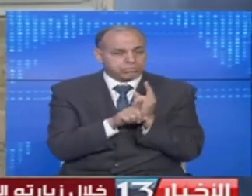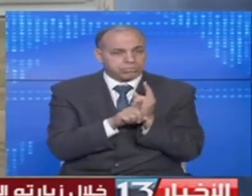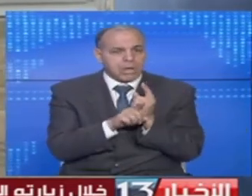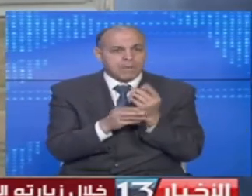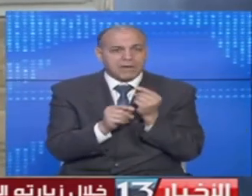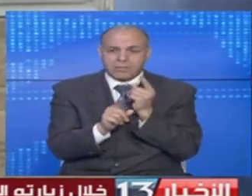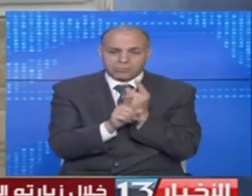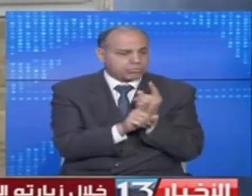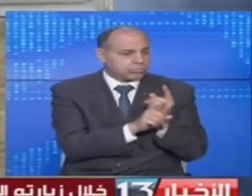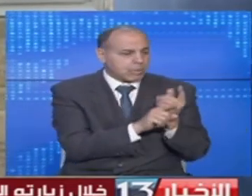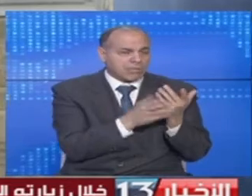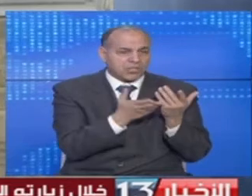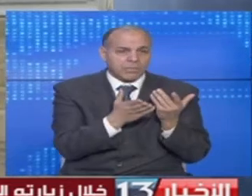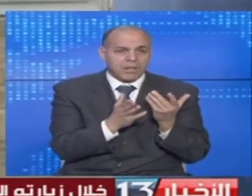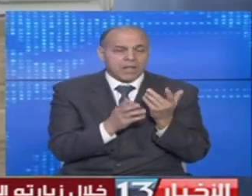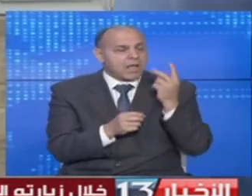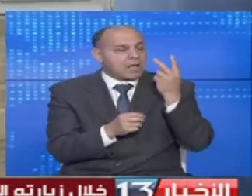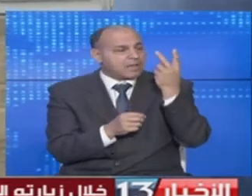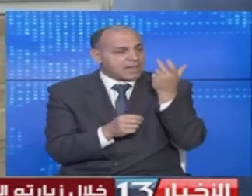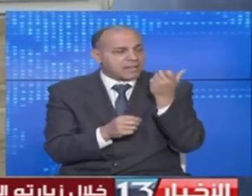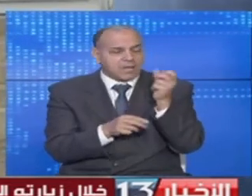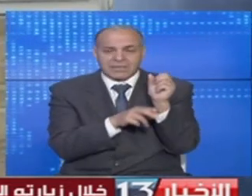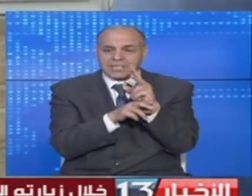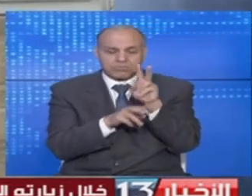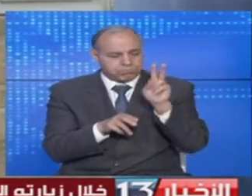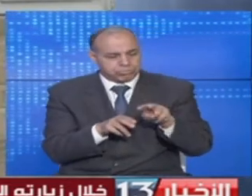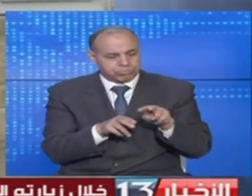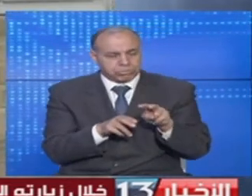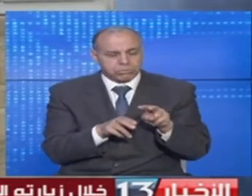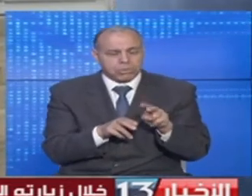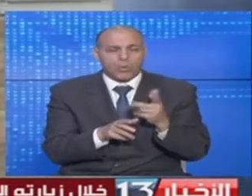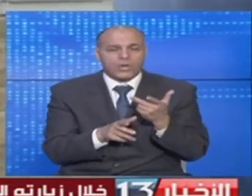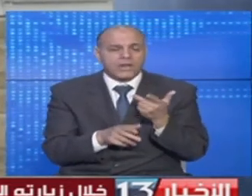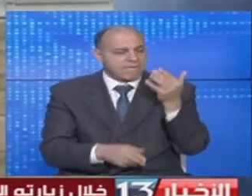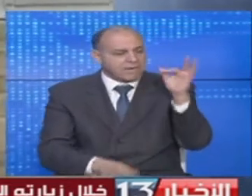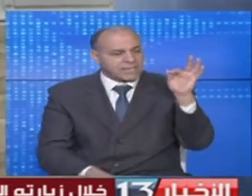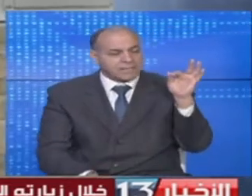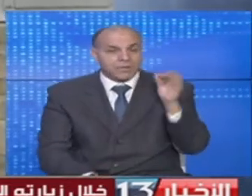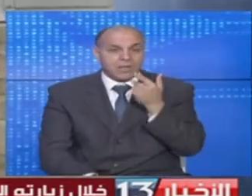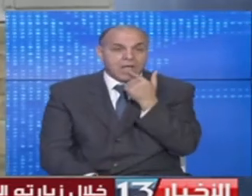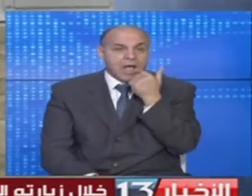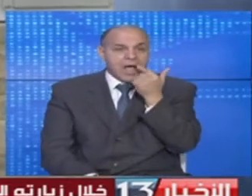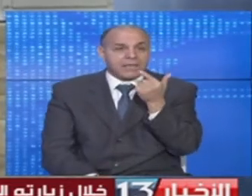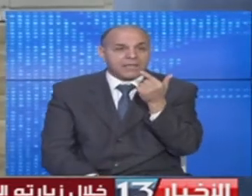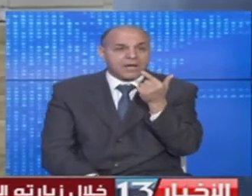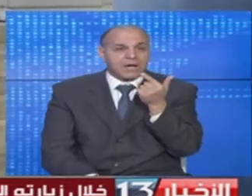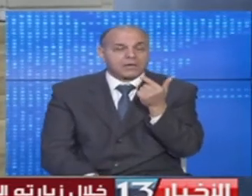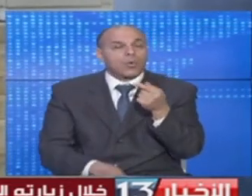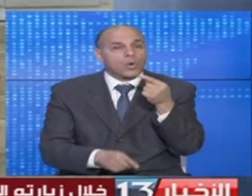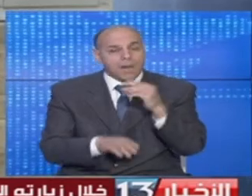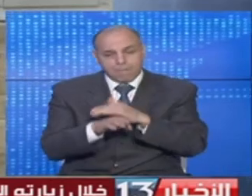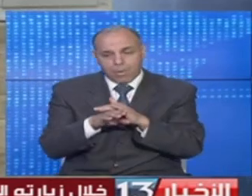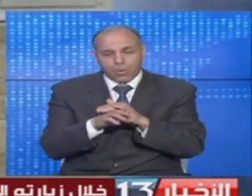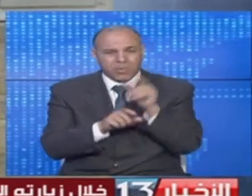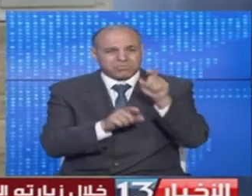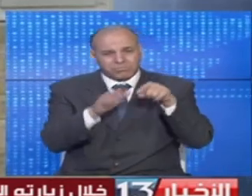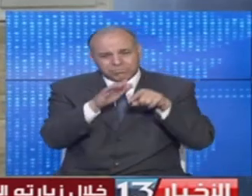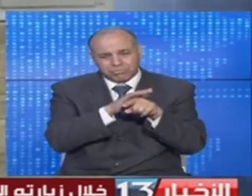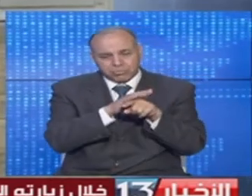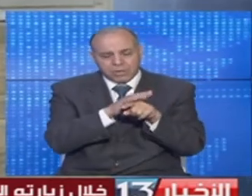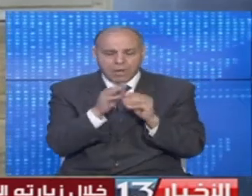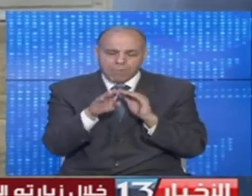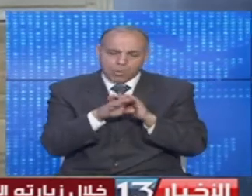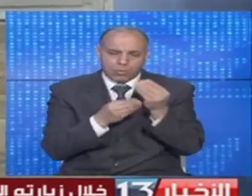سلسلة لقاءاته في اليوم الثالث من الزيارة الرسمية التي يؤديها إلى فرنسا، وقد استأثر موضوع الهجرة غير